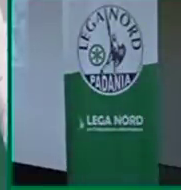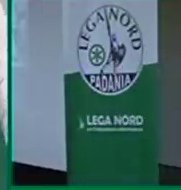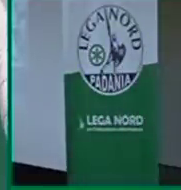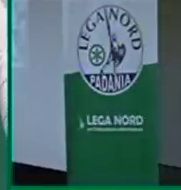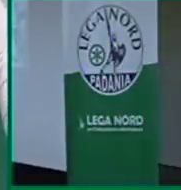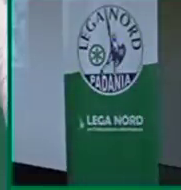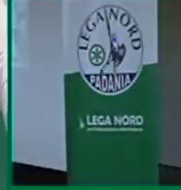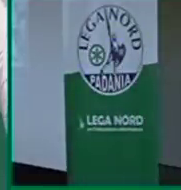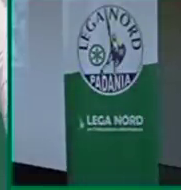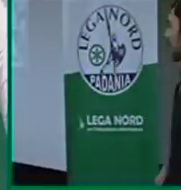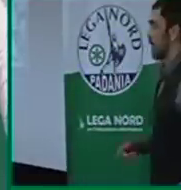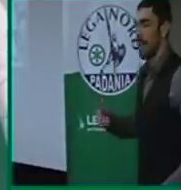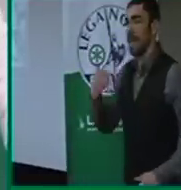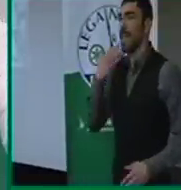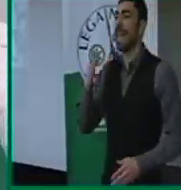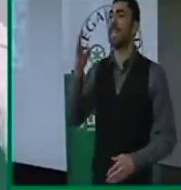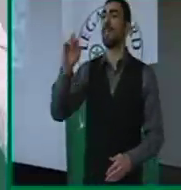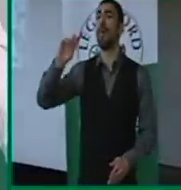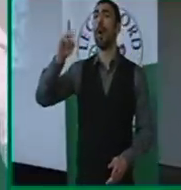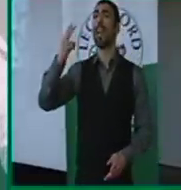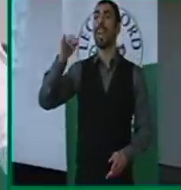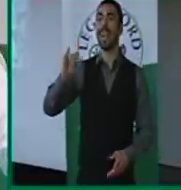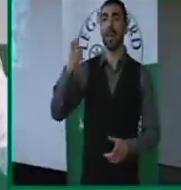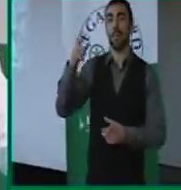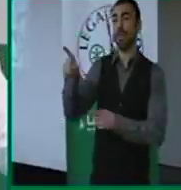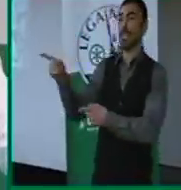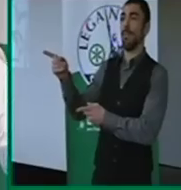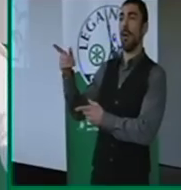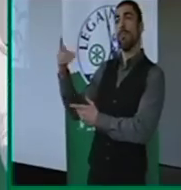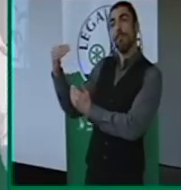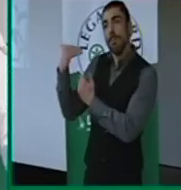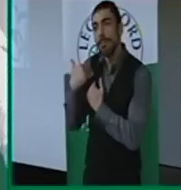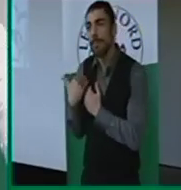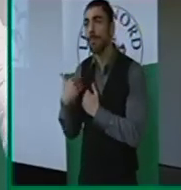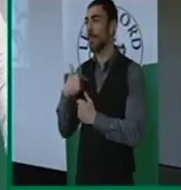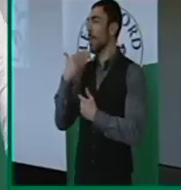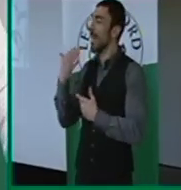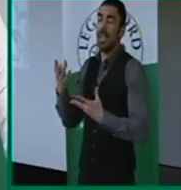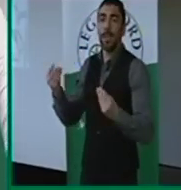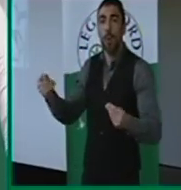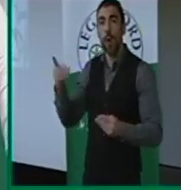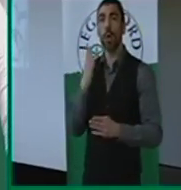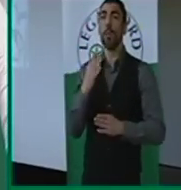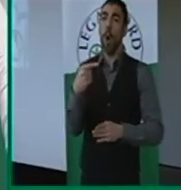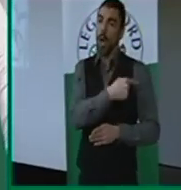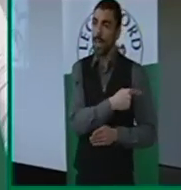movimento di una comunità di sognatori e di matti come la Lega Nord non so chi gliel'ha fatto fare però lo ringrazio